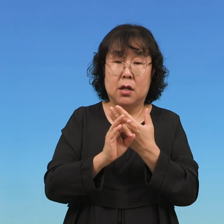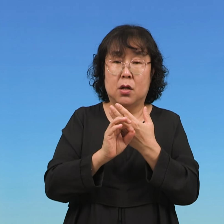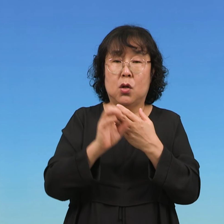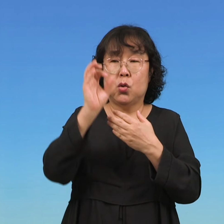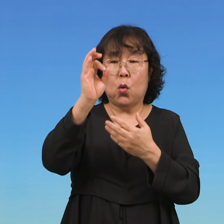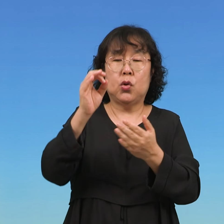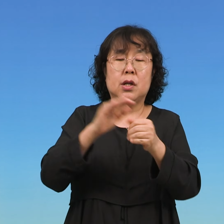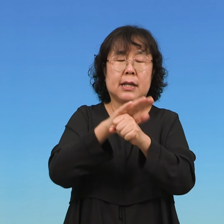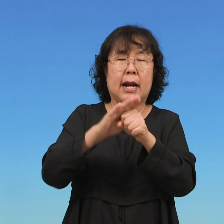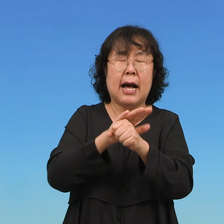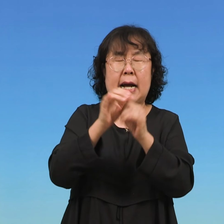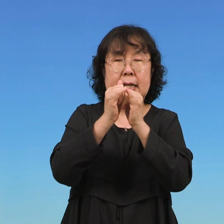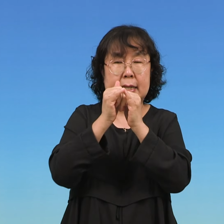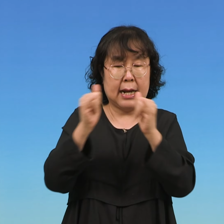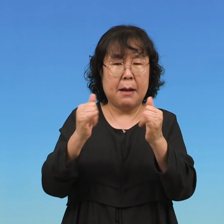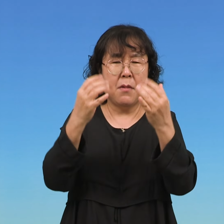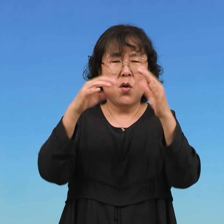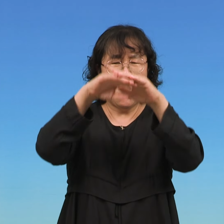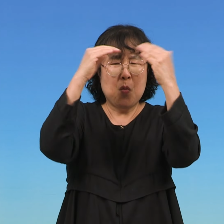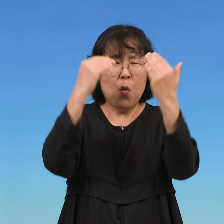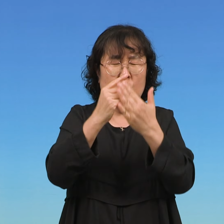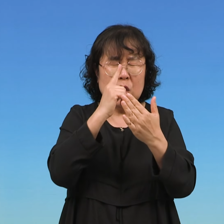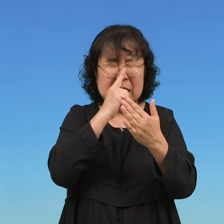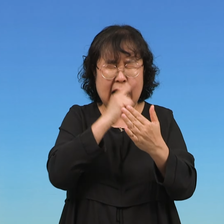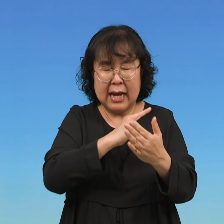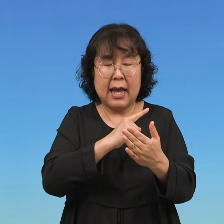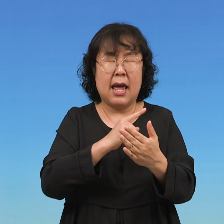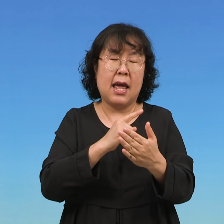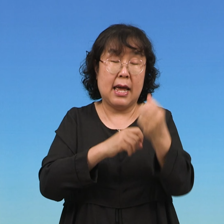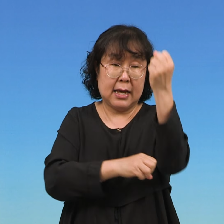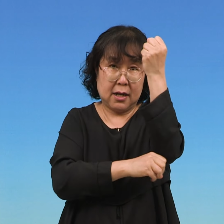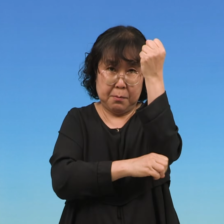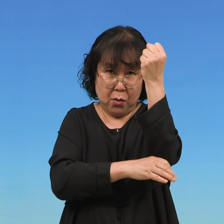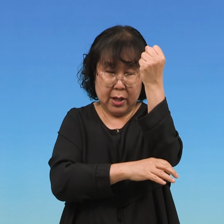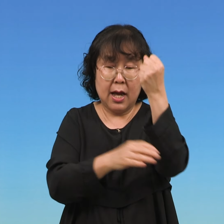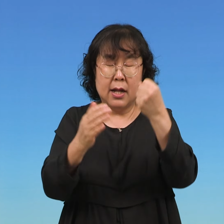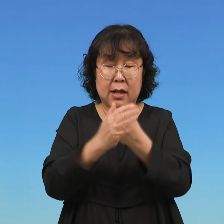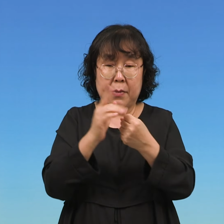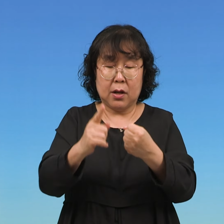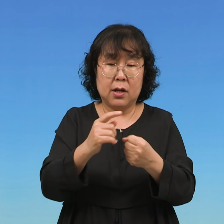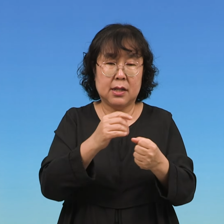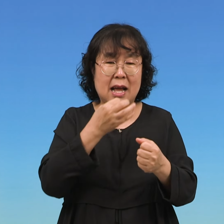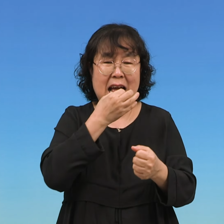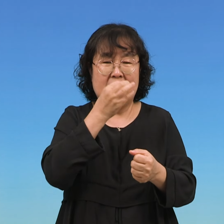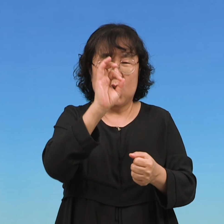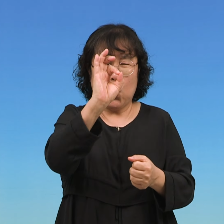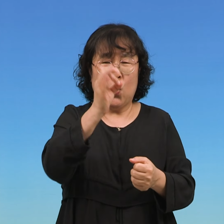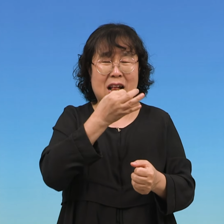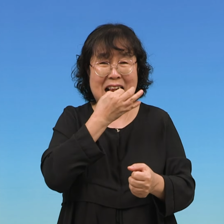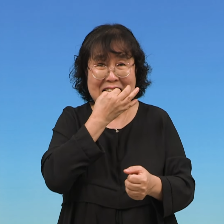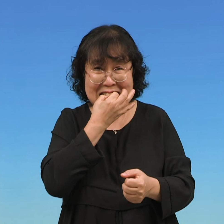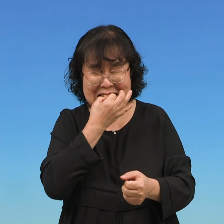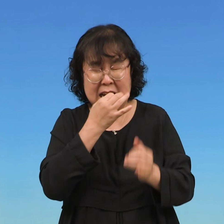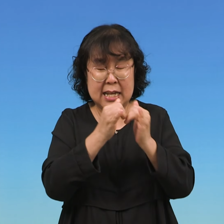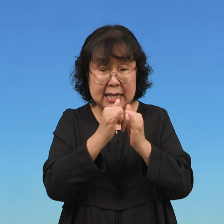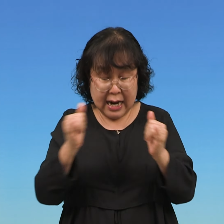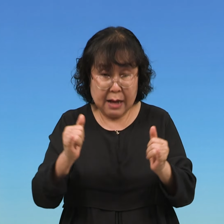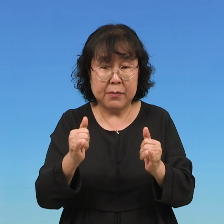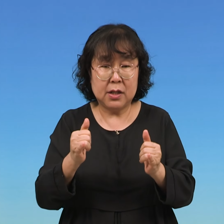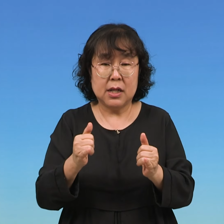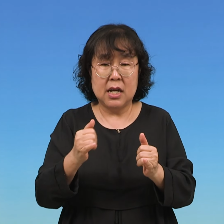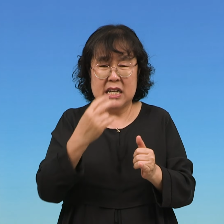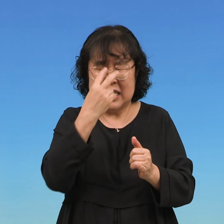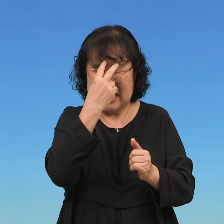믿음에서 떠나 많은 근심으로써 자기를 찔렀도다 무엇으로 자기를 찌른다고요 근심으로 찌른대요